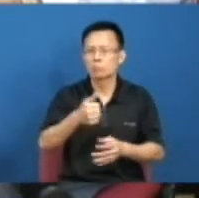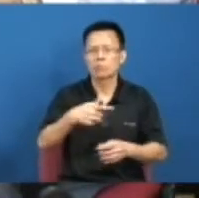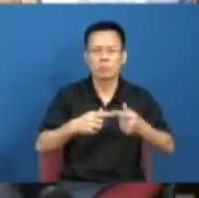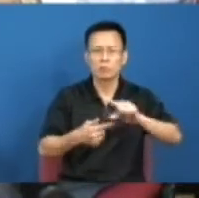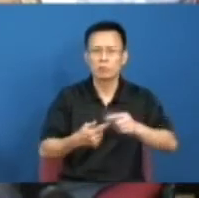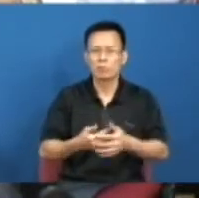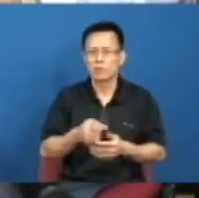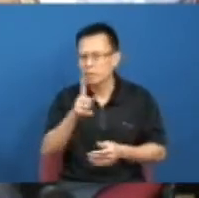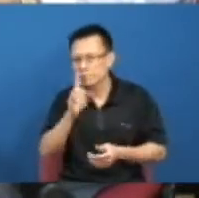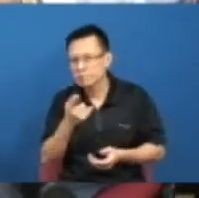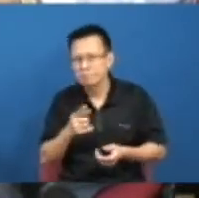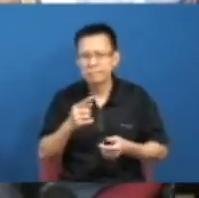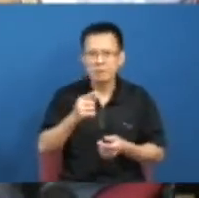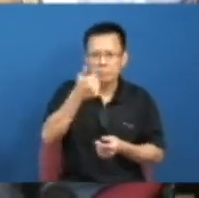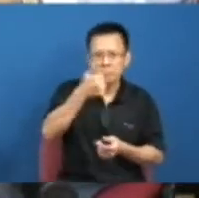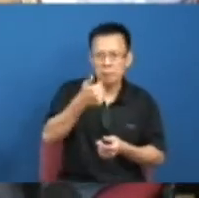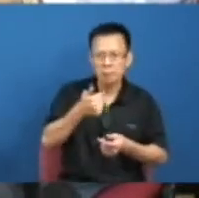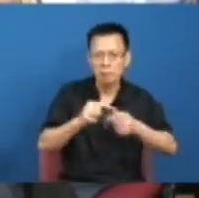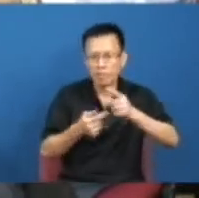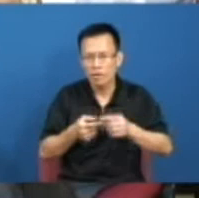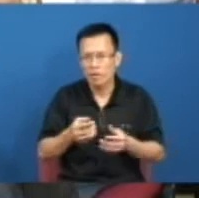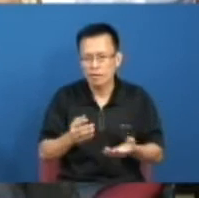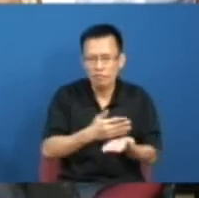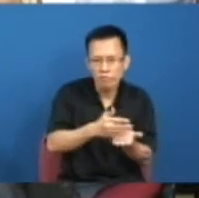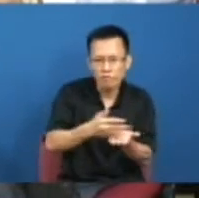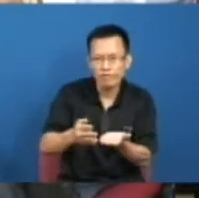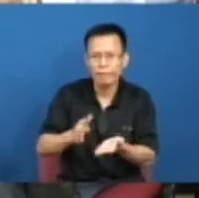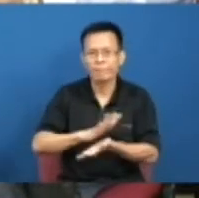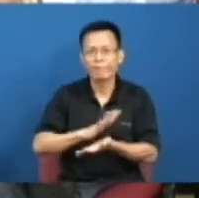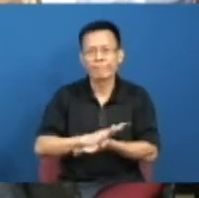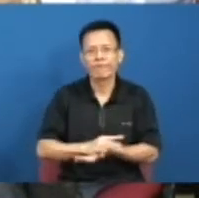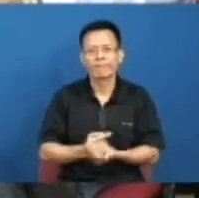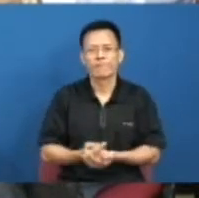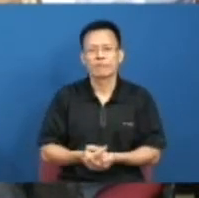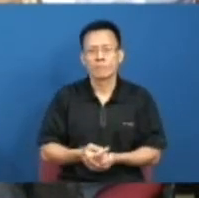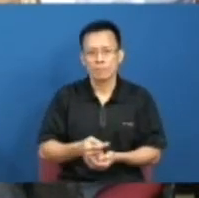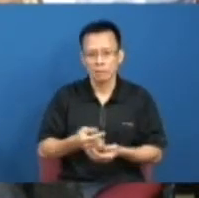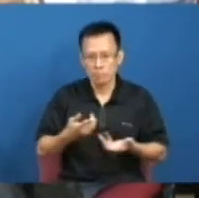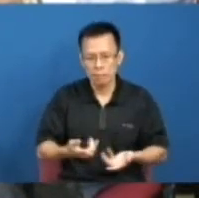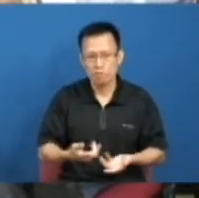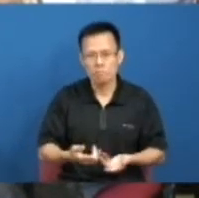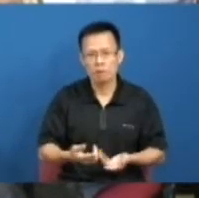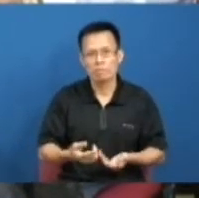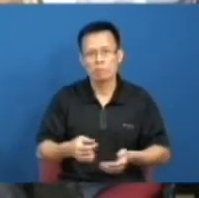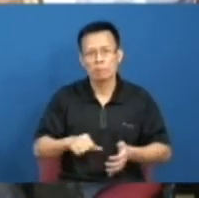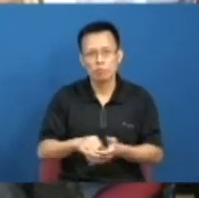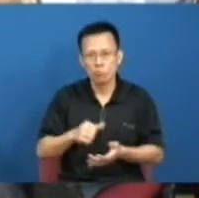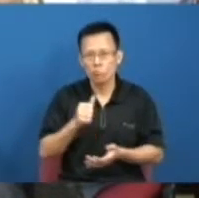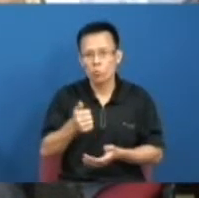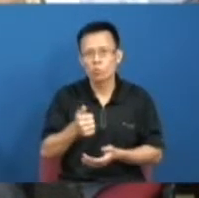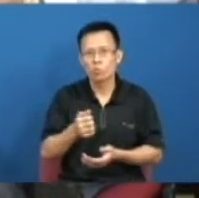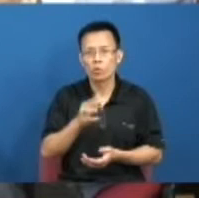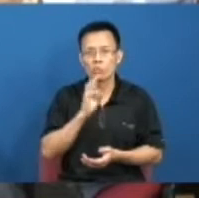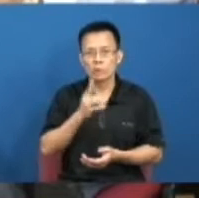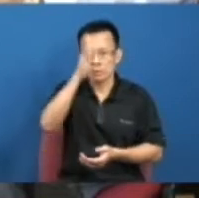即係俾啲專家俾你分享下你啲經驗啊，波。 呢、這個最好咧，就好似當係正式防